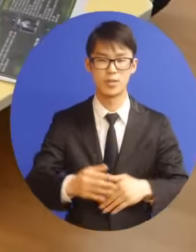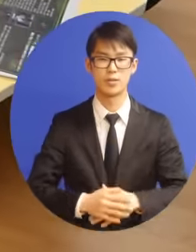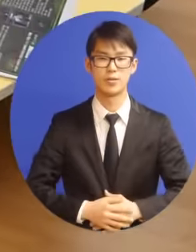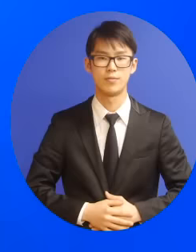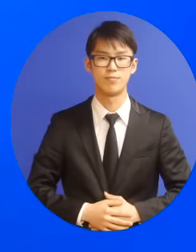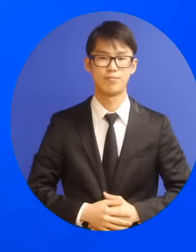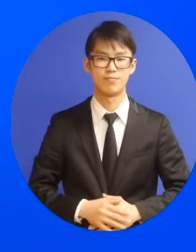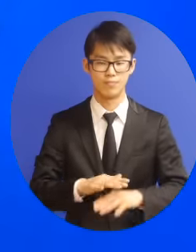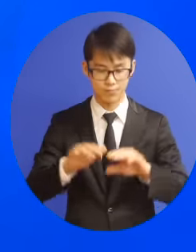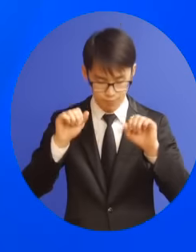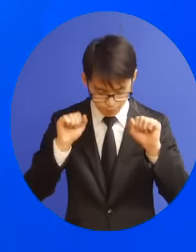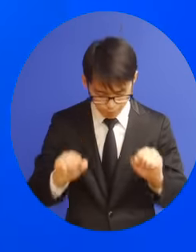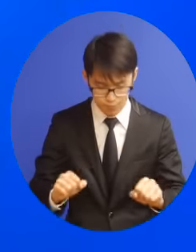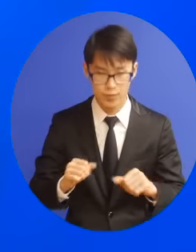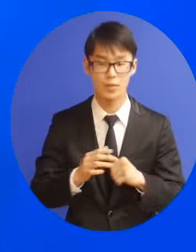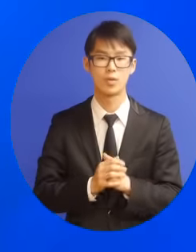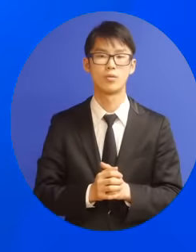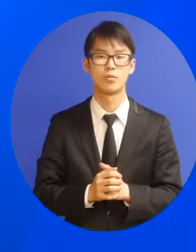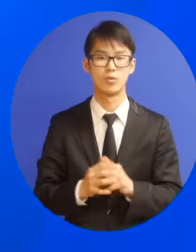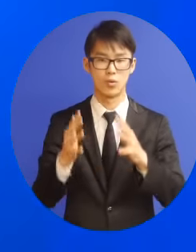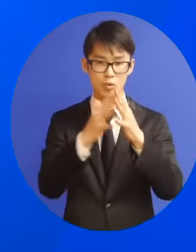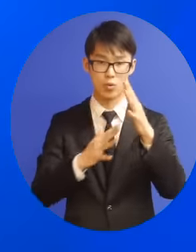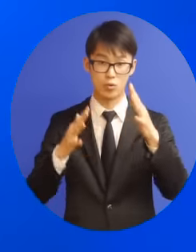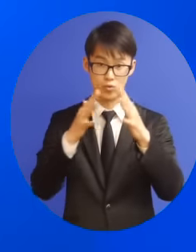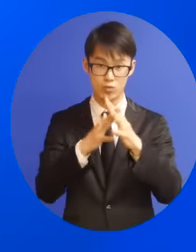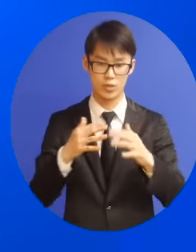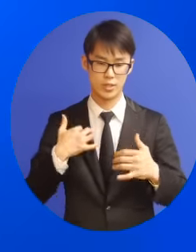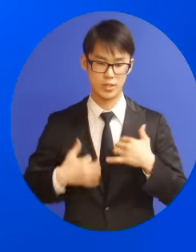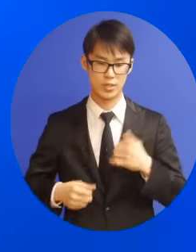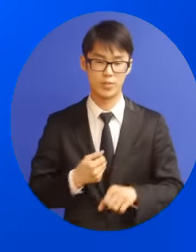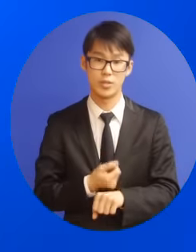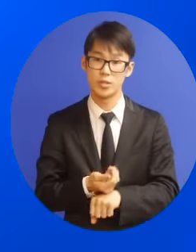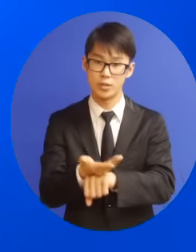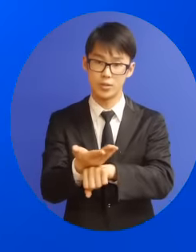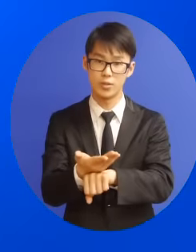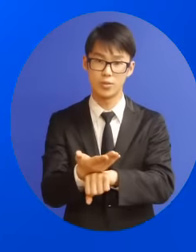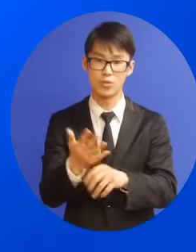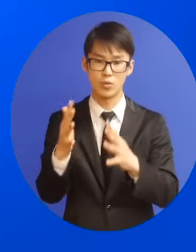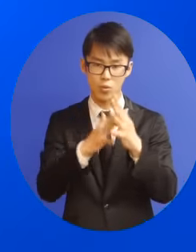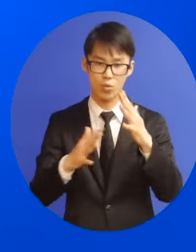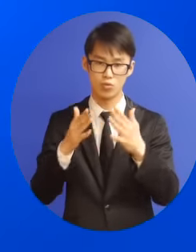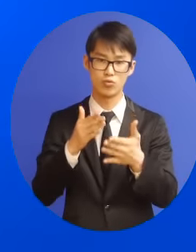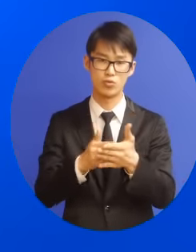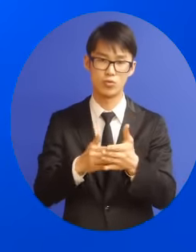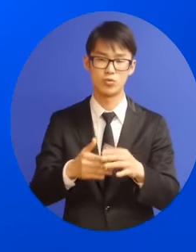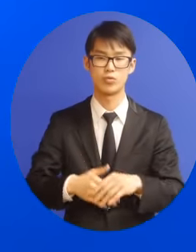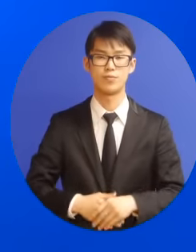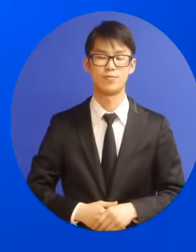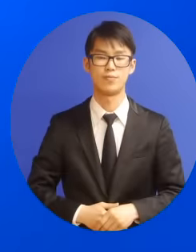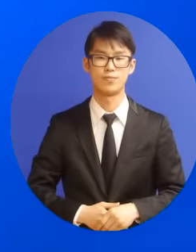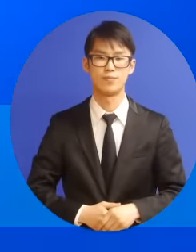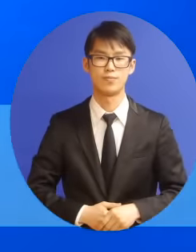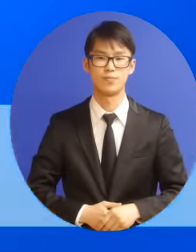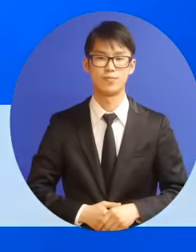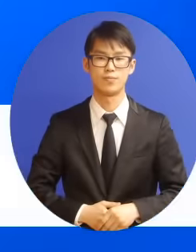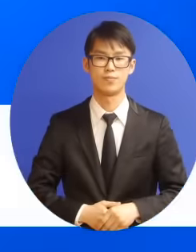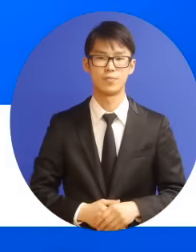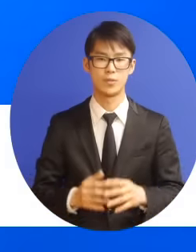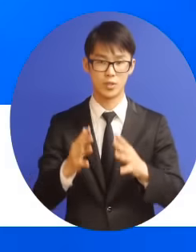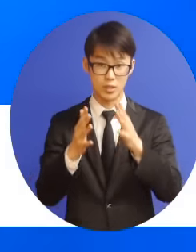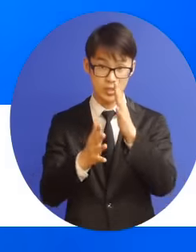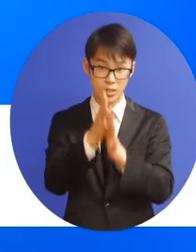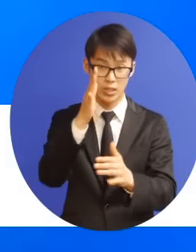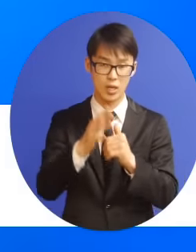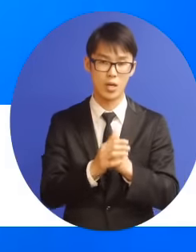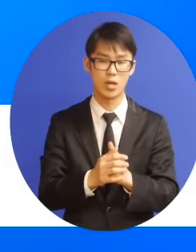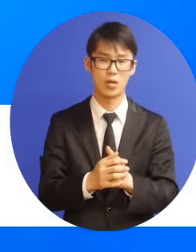시작합니다. 시청자 여러분 안녕하십니까? 공주시의 흥미진진한 뉴스를 전해드리는 공주뉴스입니다.